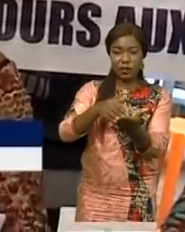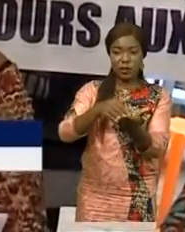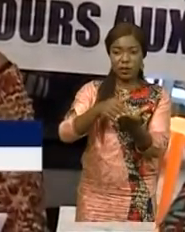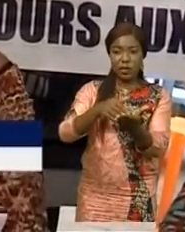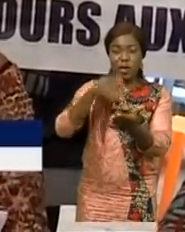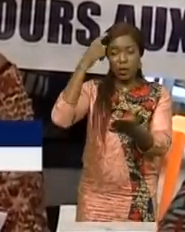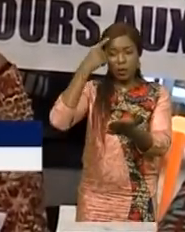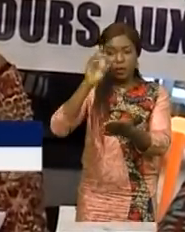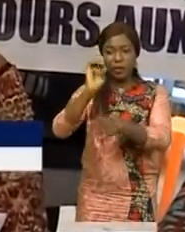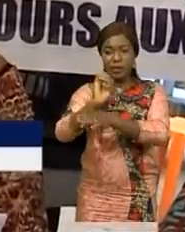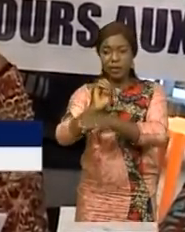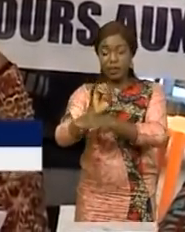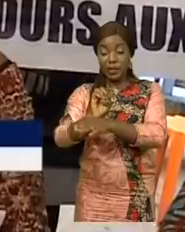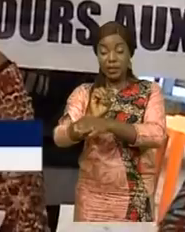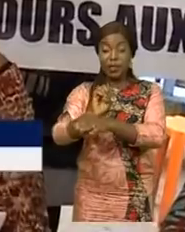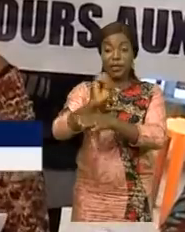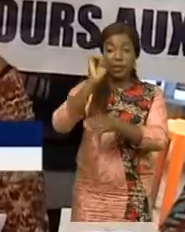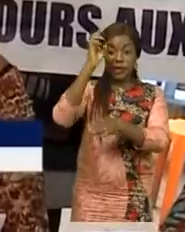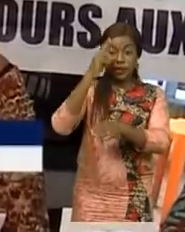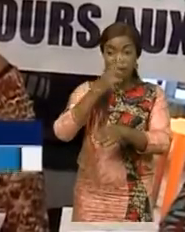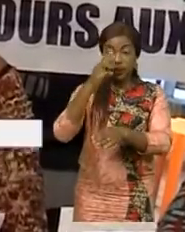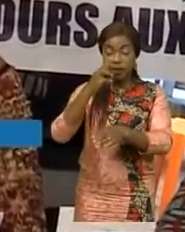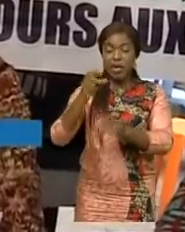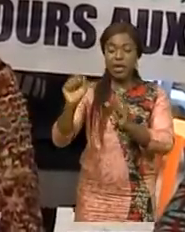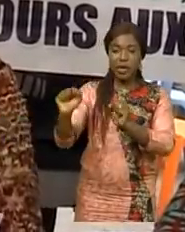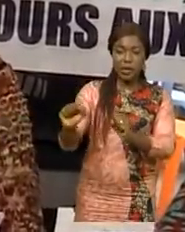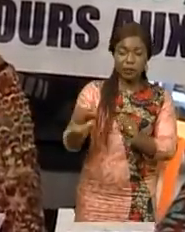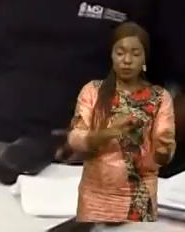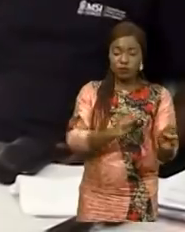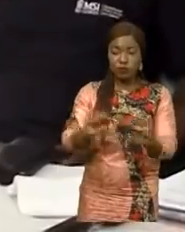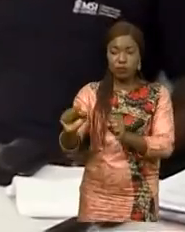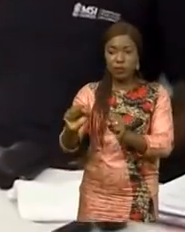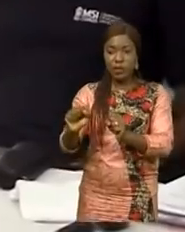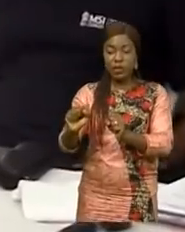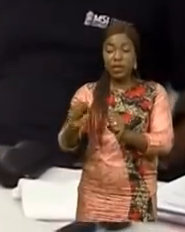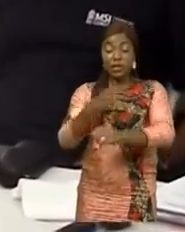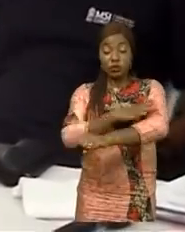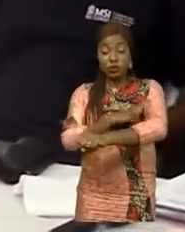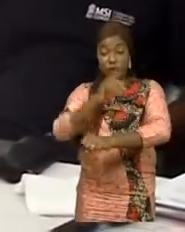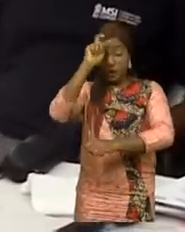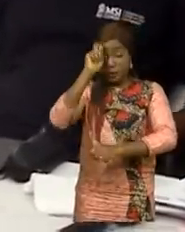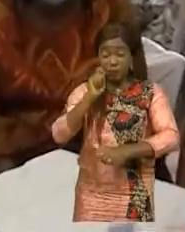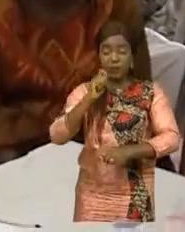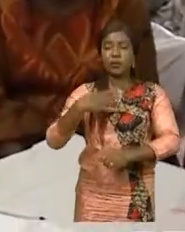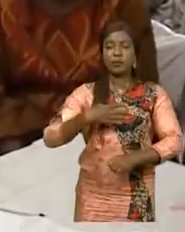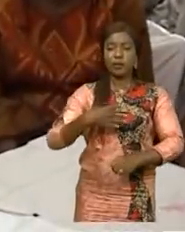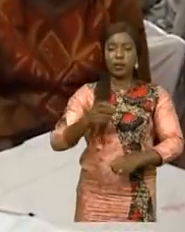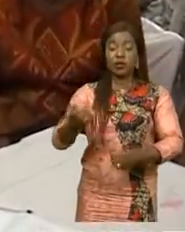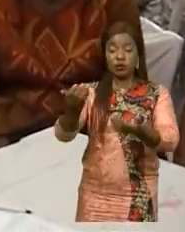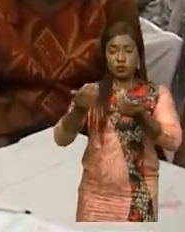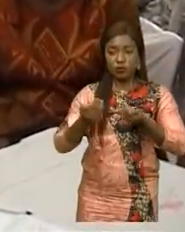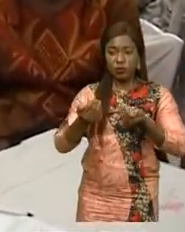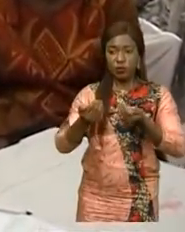le mouvement citoyen képi blanc propose que dès maintenant la présidence de la ceni